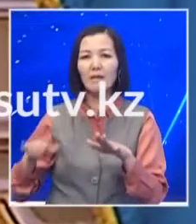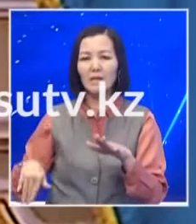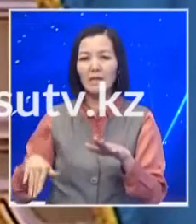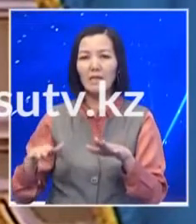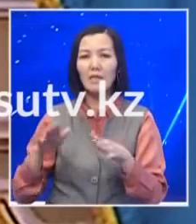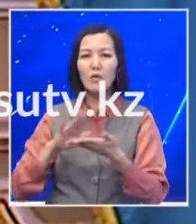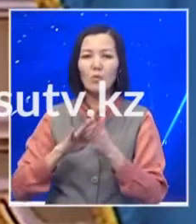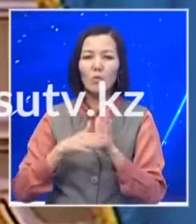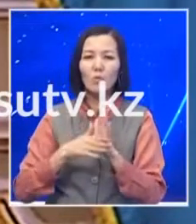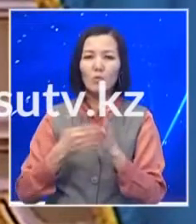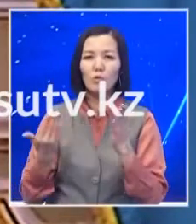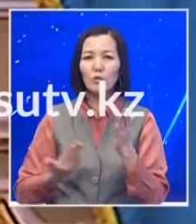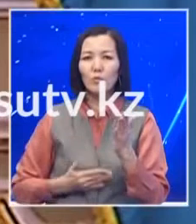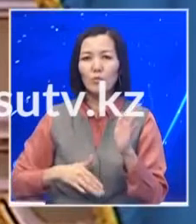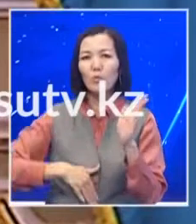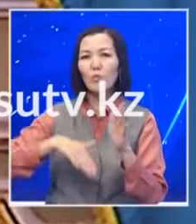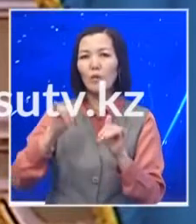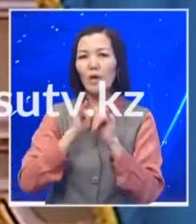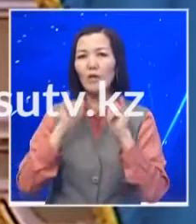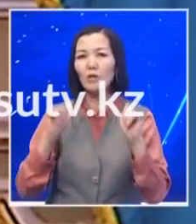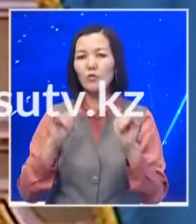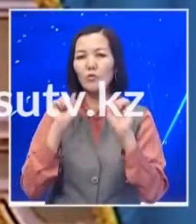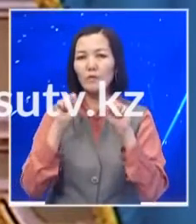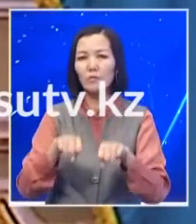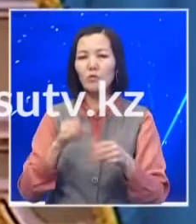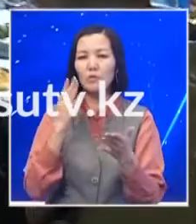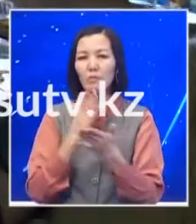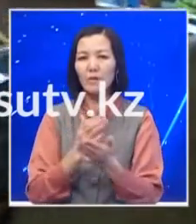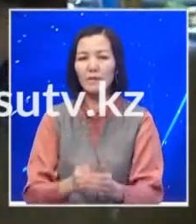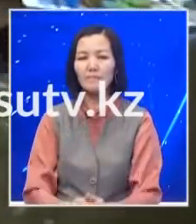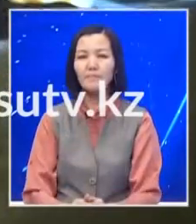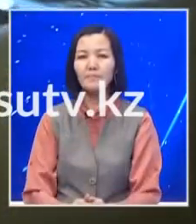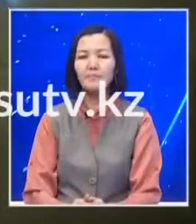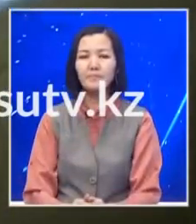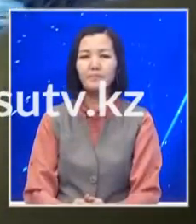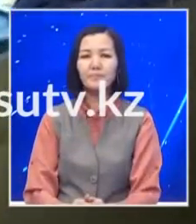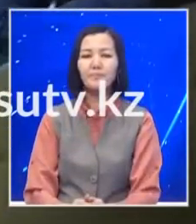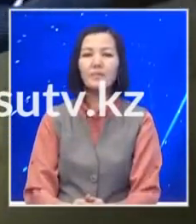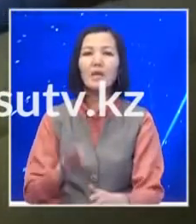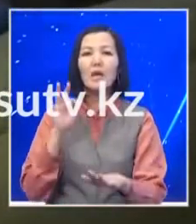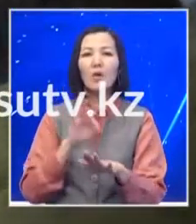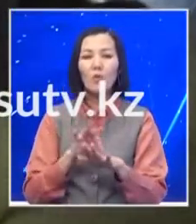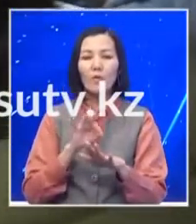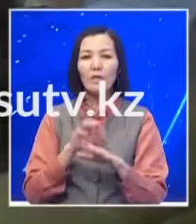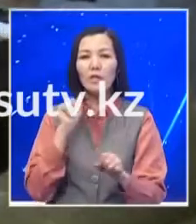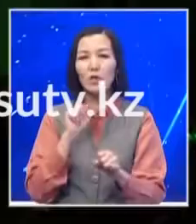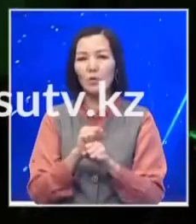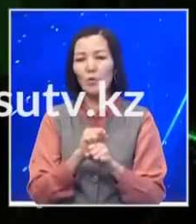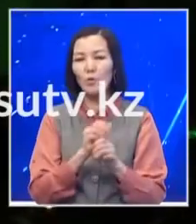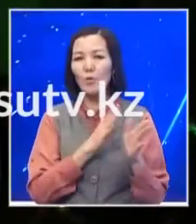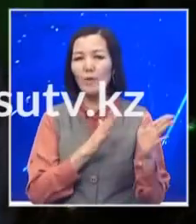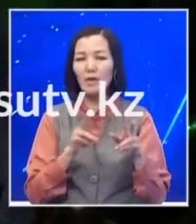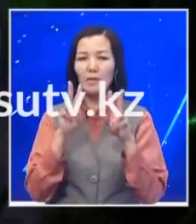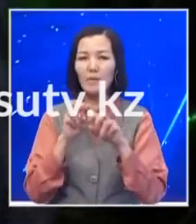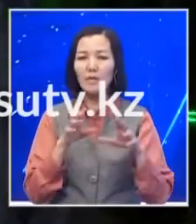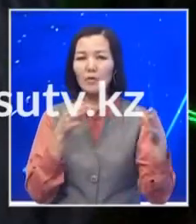тұрмыс сапасының артуына мүмкіндіктер бар. Елдегі корона хаусты реттеудің тиімді тетігі мониторинг